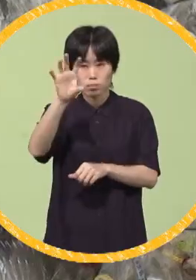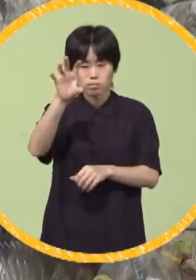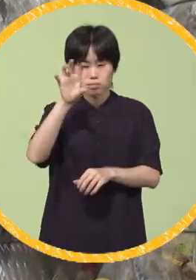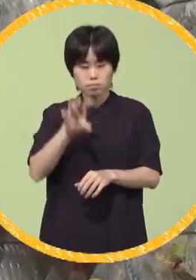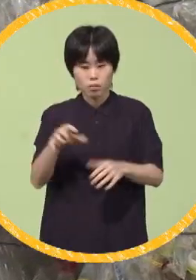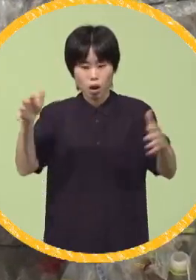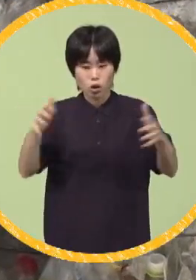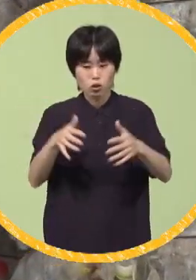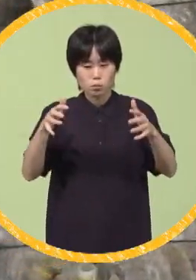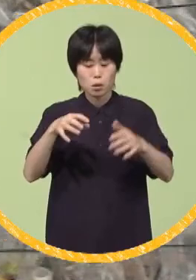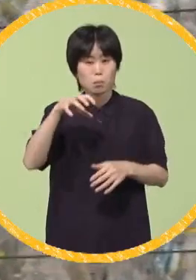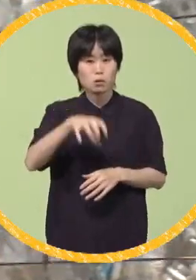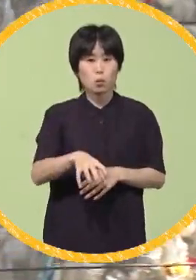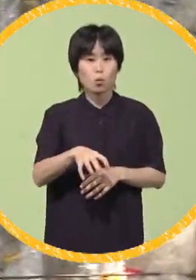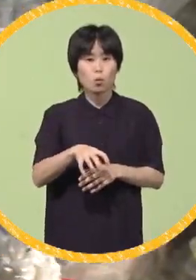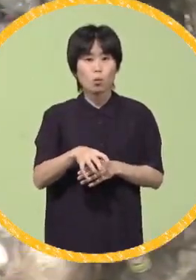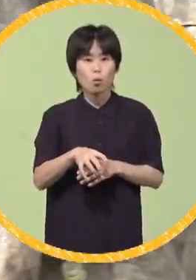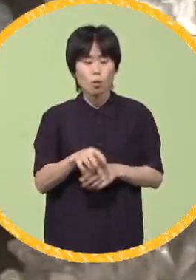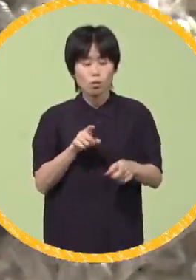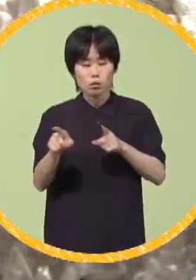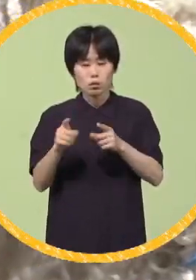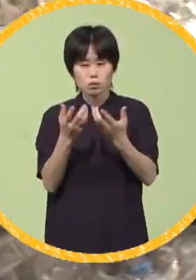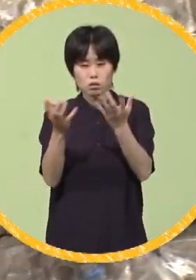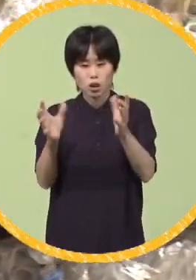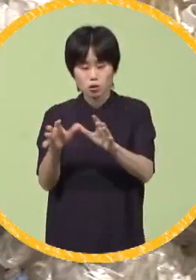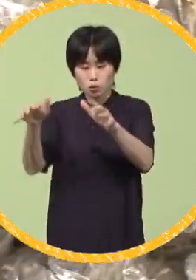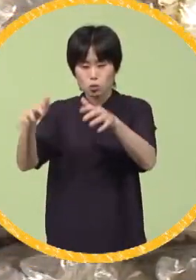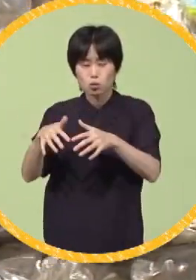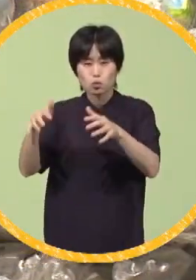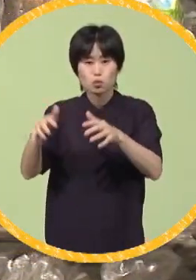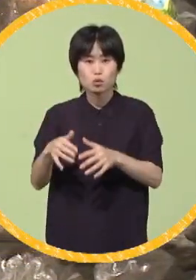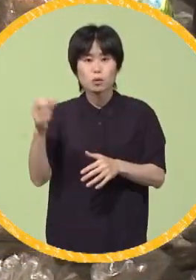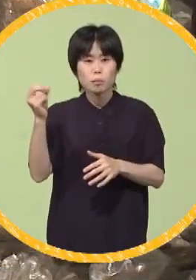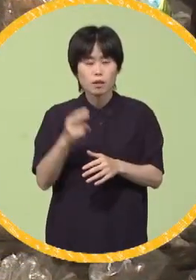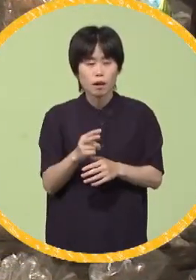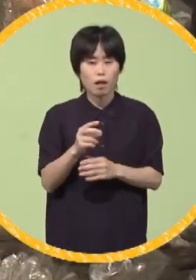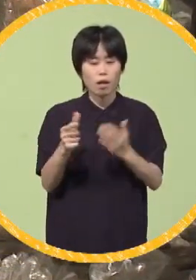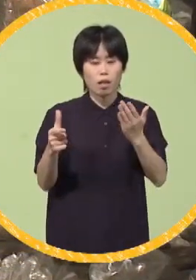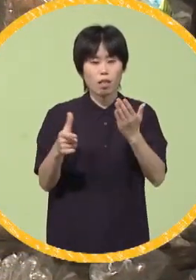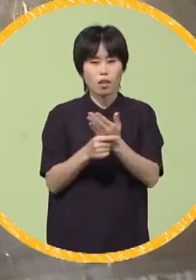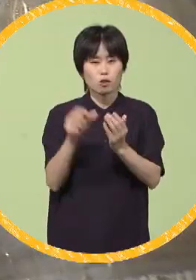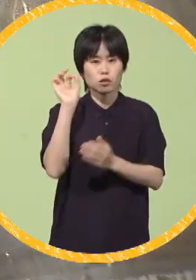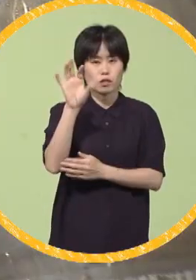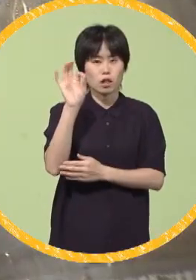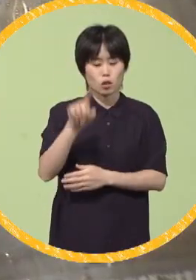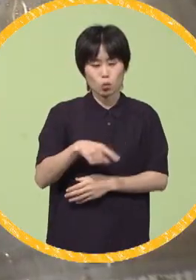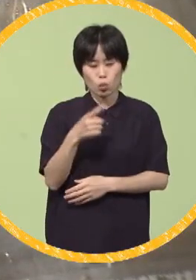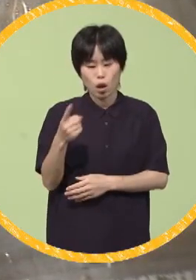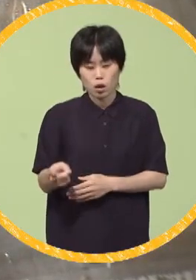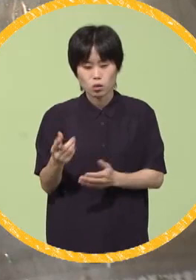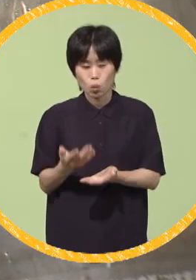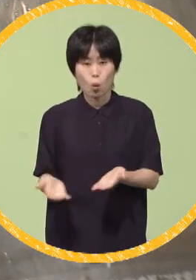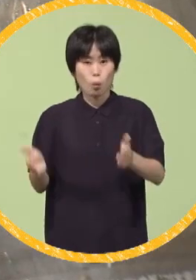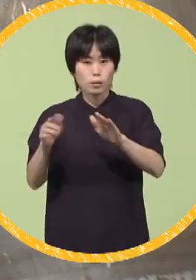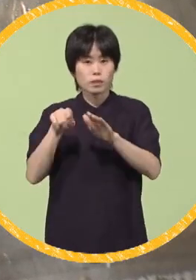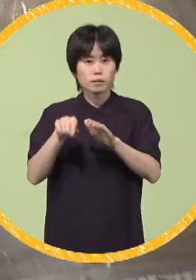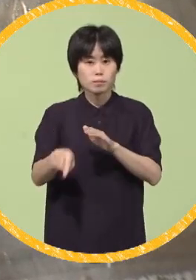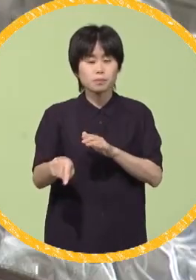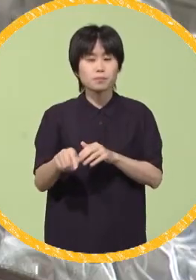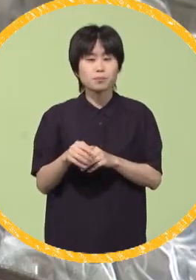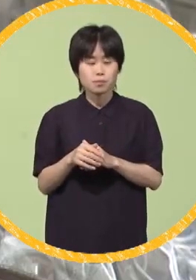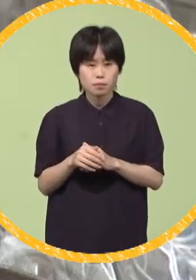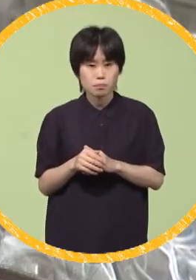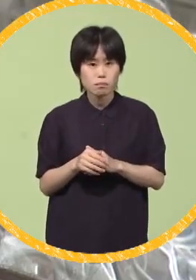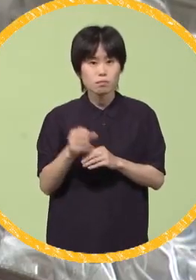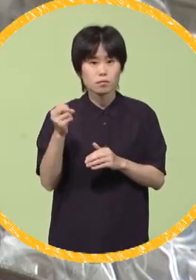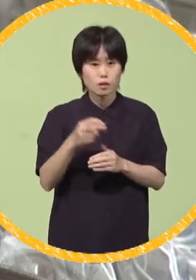。自治体さんが収集されたボトルであったり、あるいは駅の自販機の隣にあるボックスから回収されたものであったり、